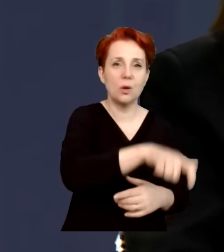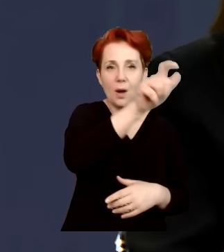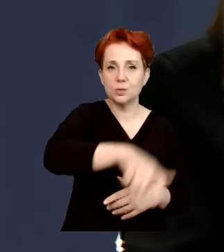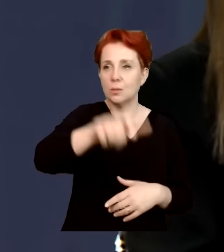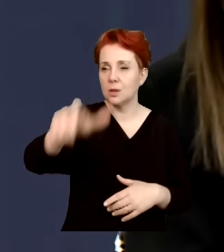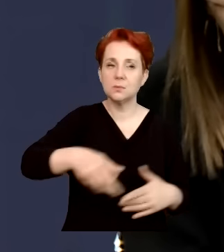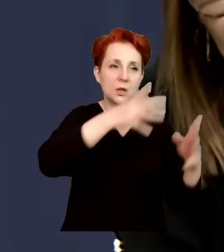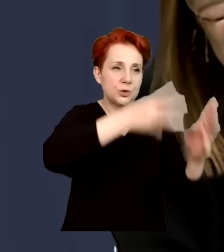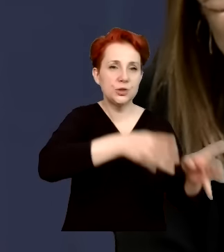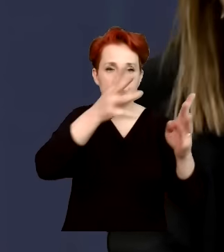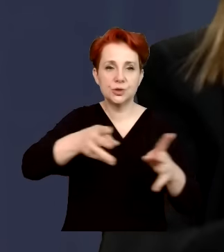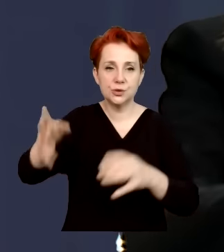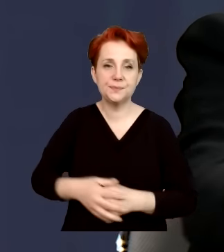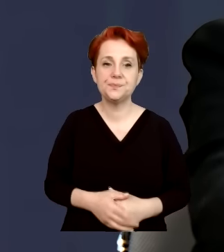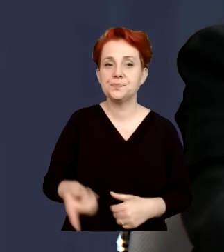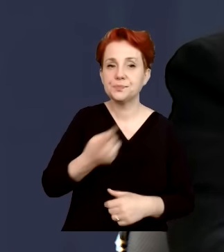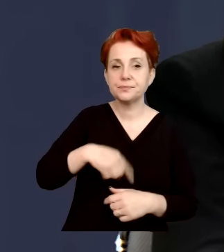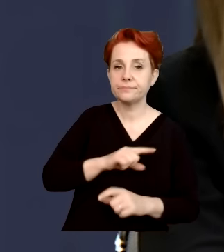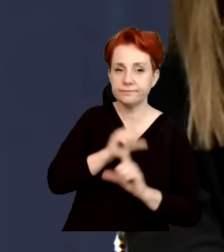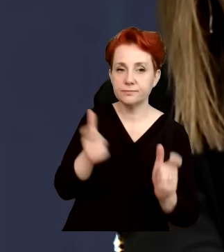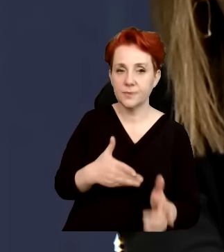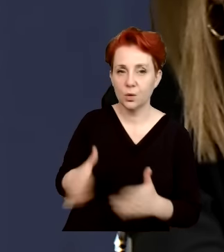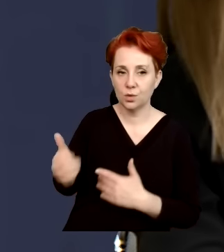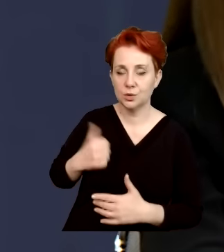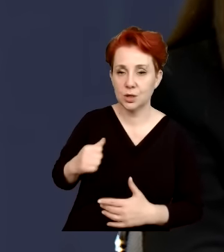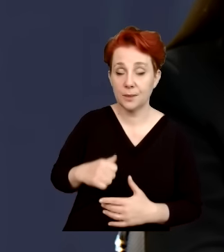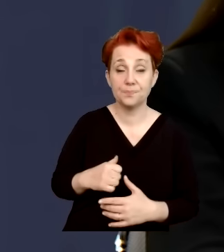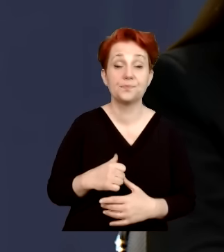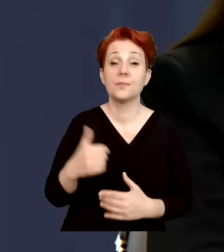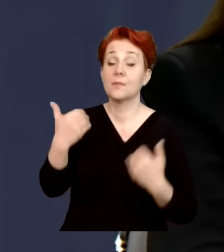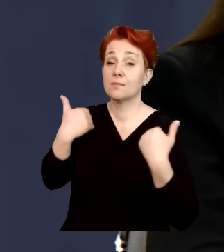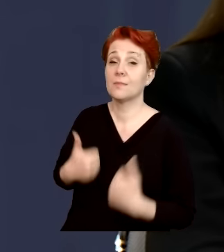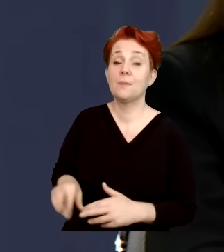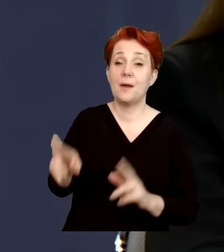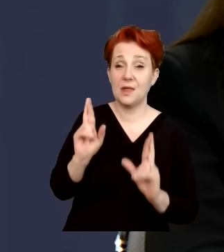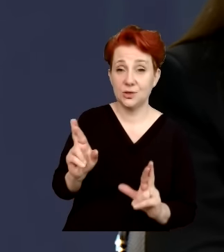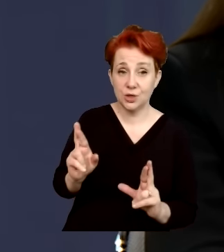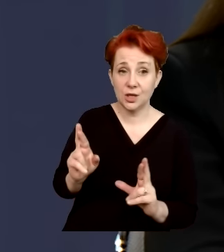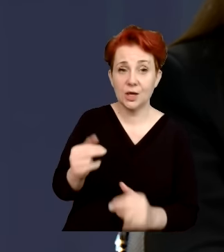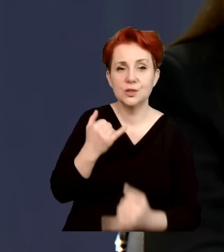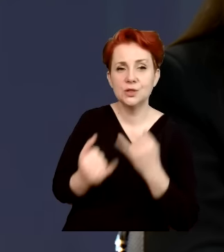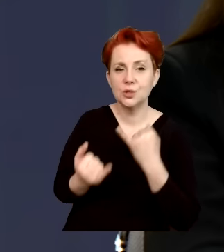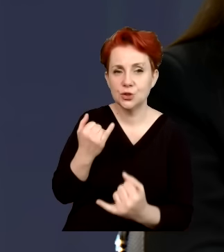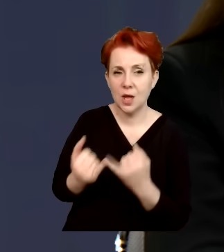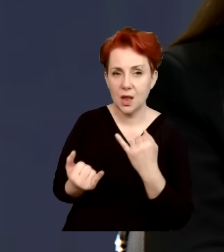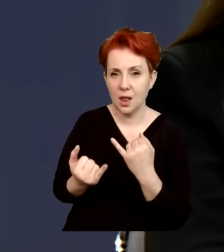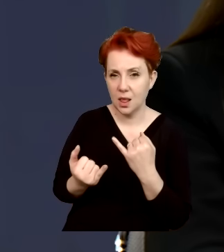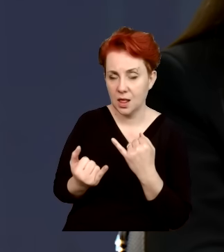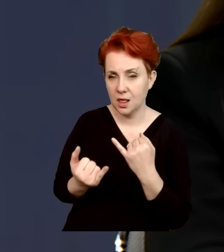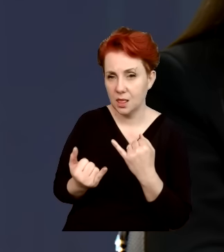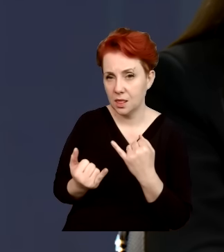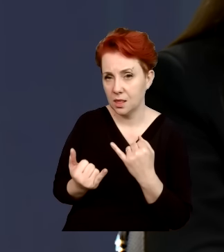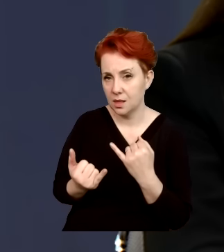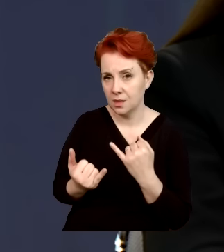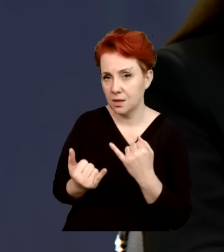ale lwy cały czas w gotowości. Ja nadal mam nadzieję, że jednak mimo wszystko, że jeśli są jakieś, że jeśli jednak robi się